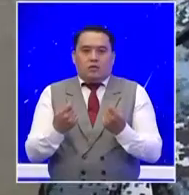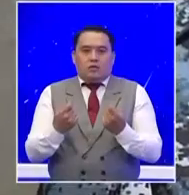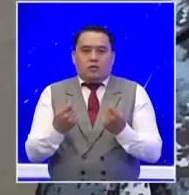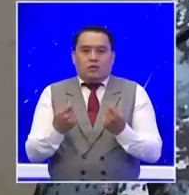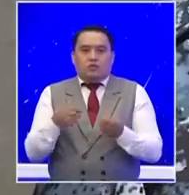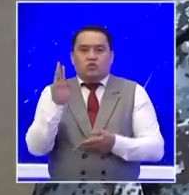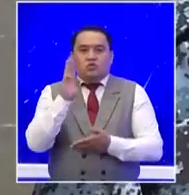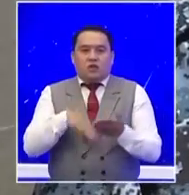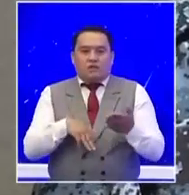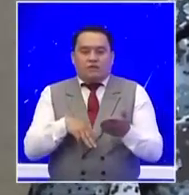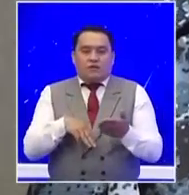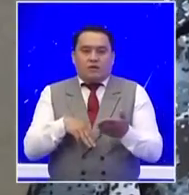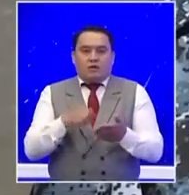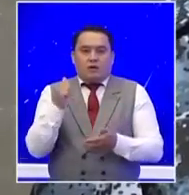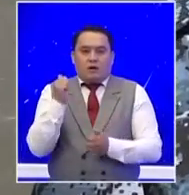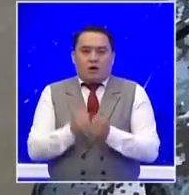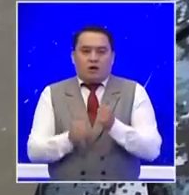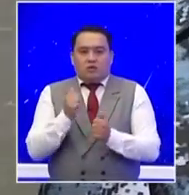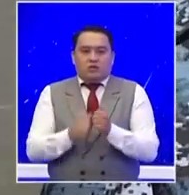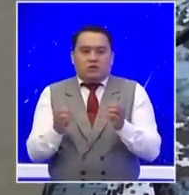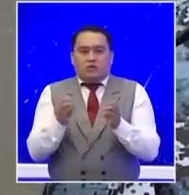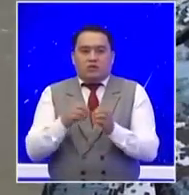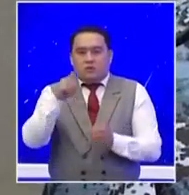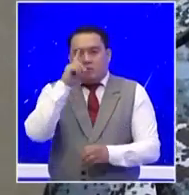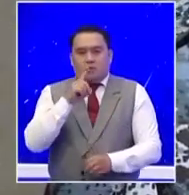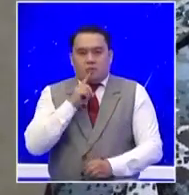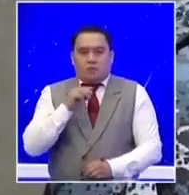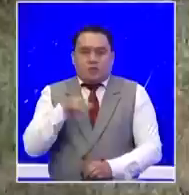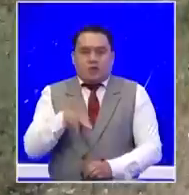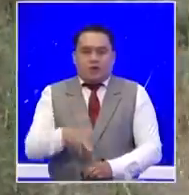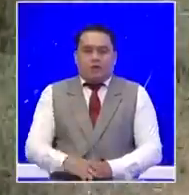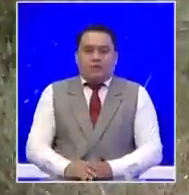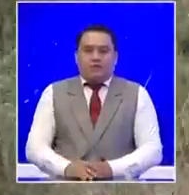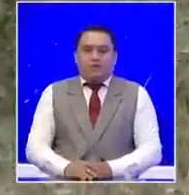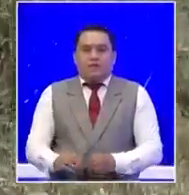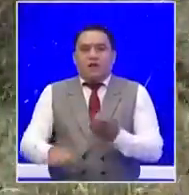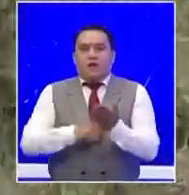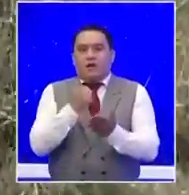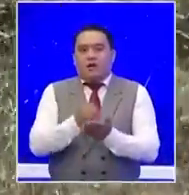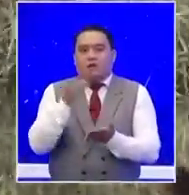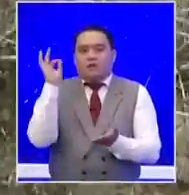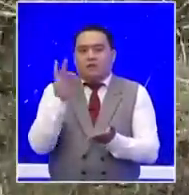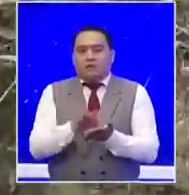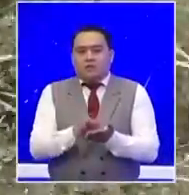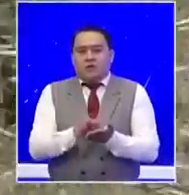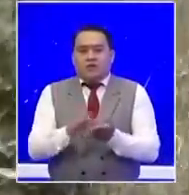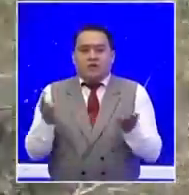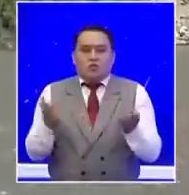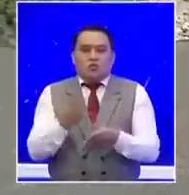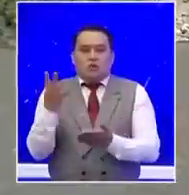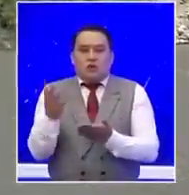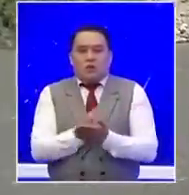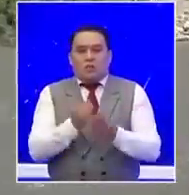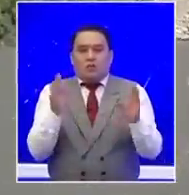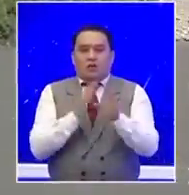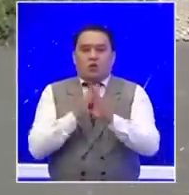Наложен штраф каждому в размере 10 месячных расчетных показателей. Основная цель формирования – своевременное обнаружение